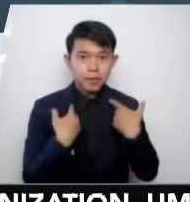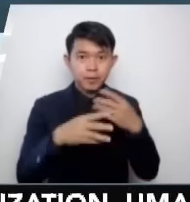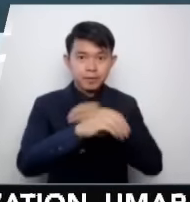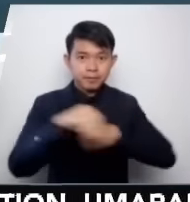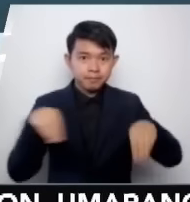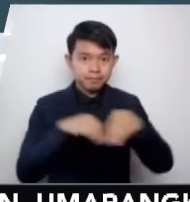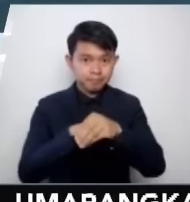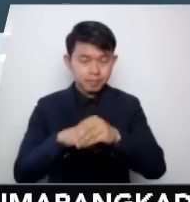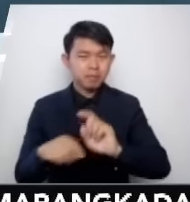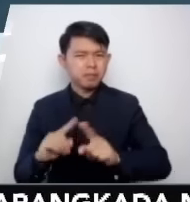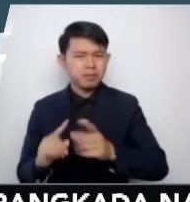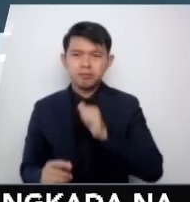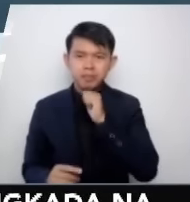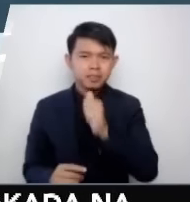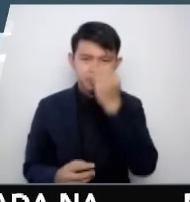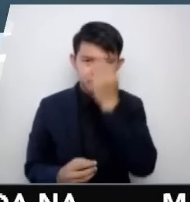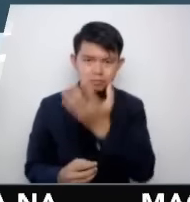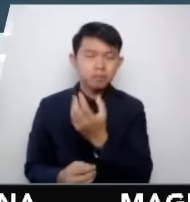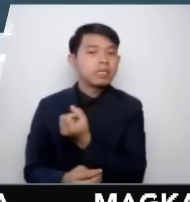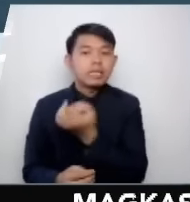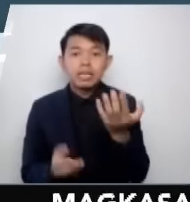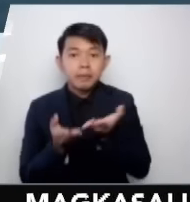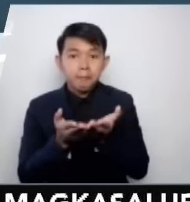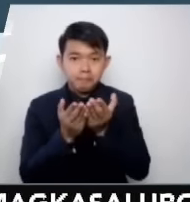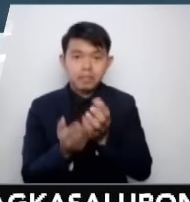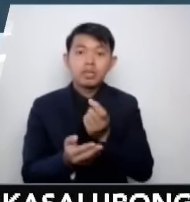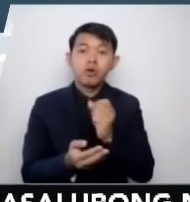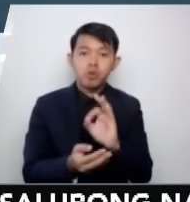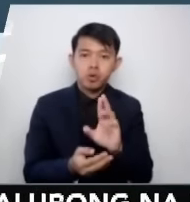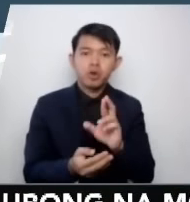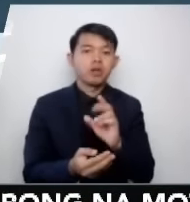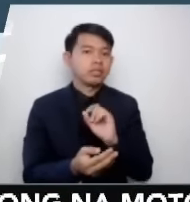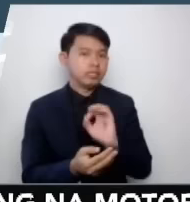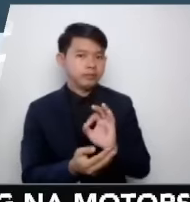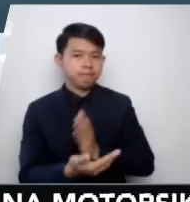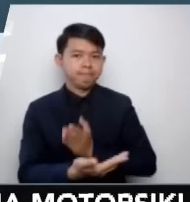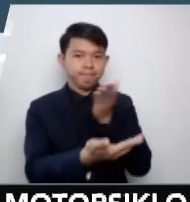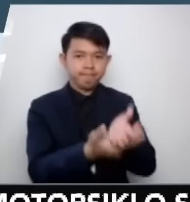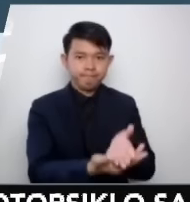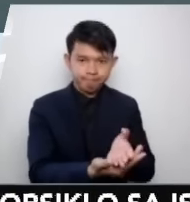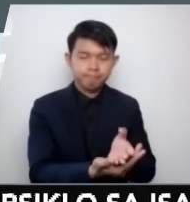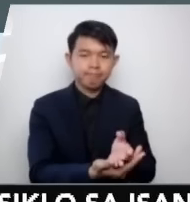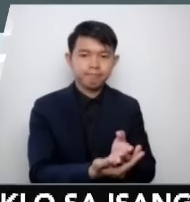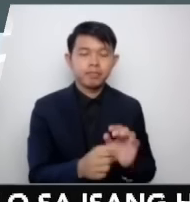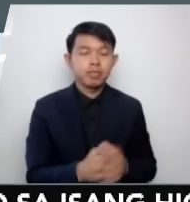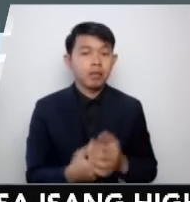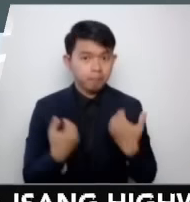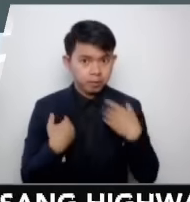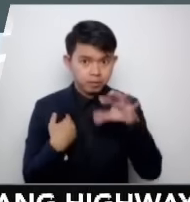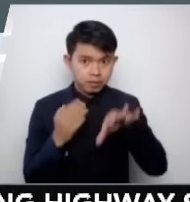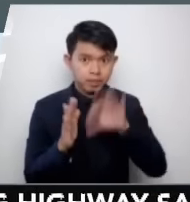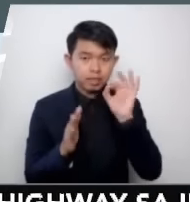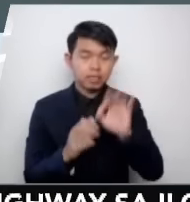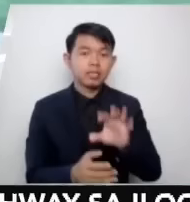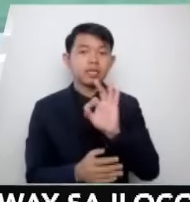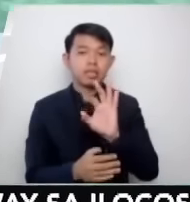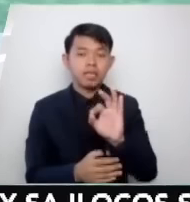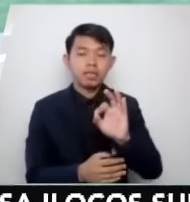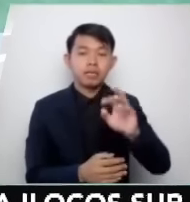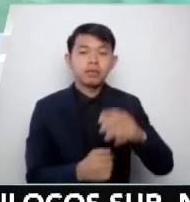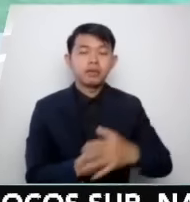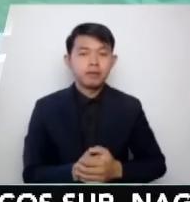na ang mga ito ng Eskoda Shoal. Noong nakarang linggo, may namataang 9 na Coast Guard, 4 na Navy at 52